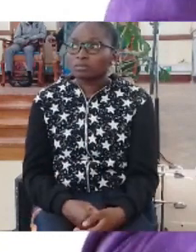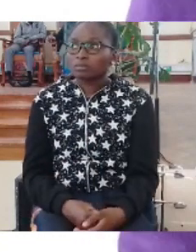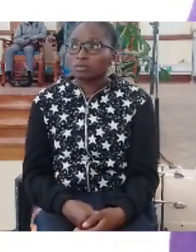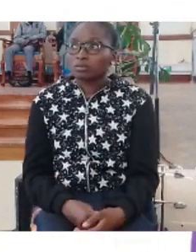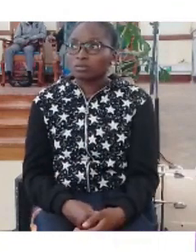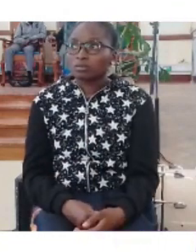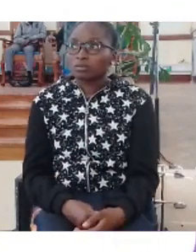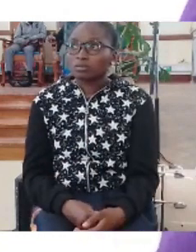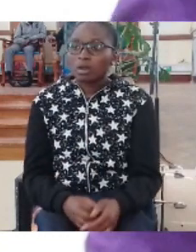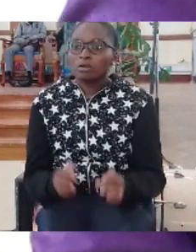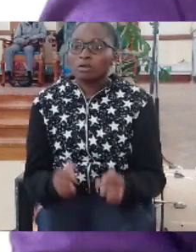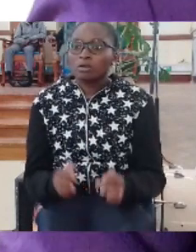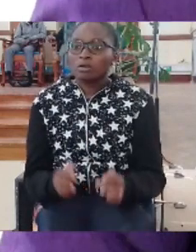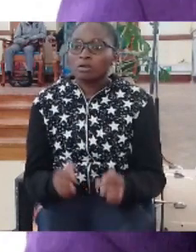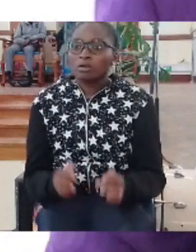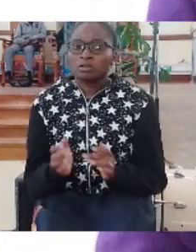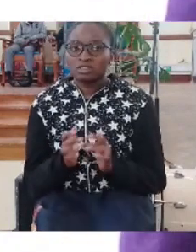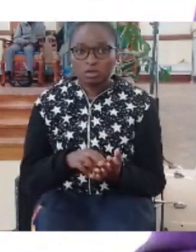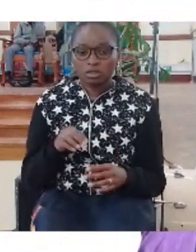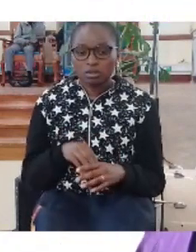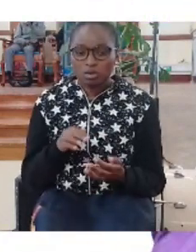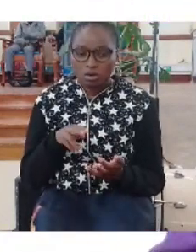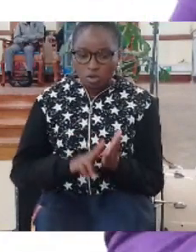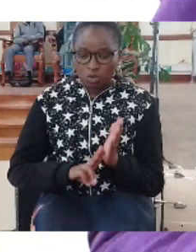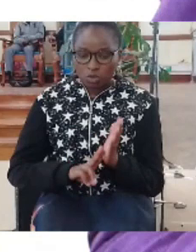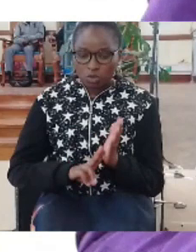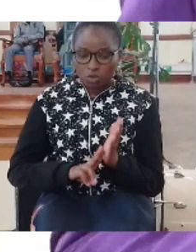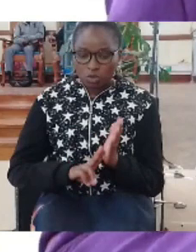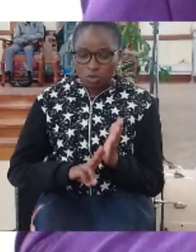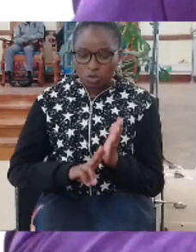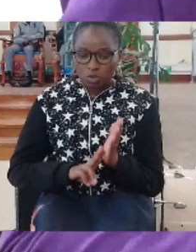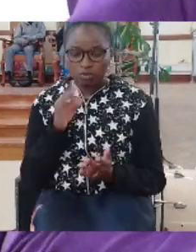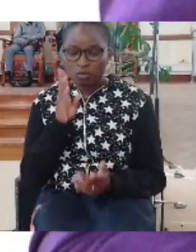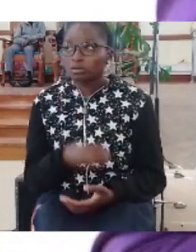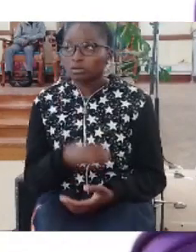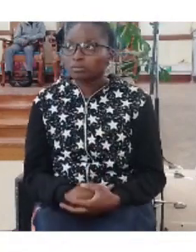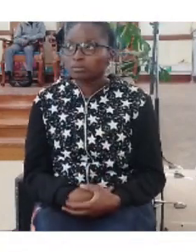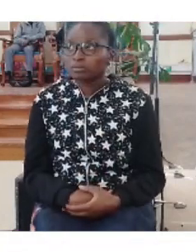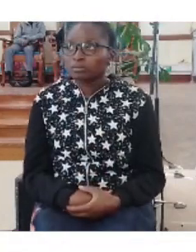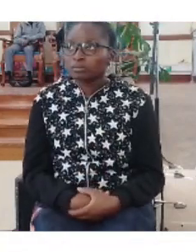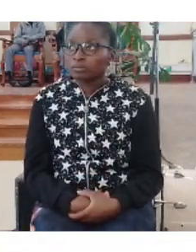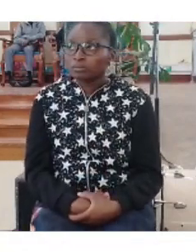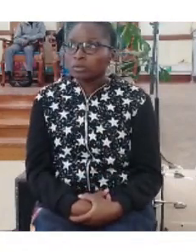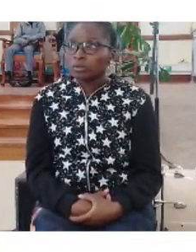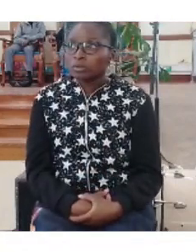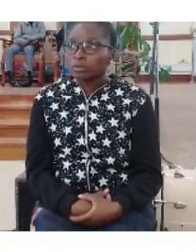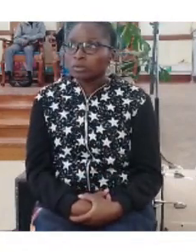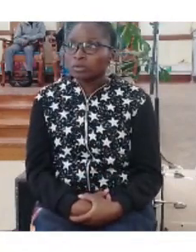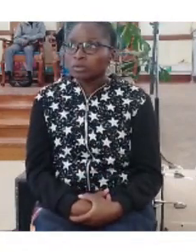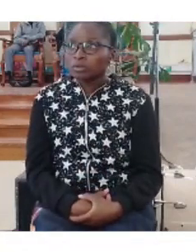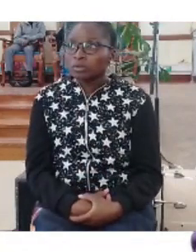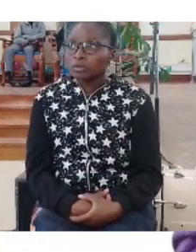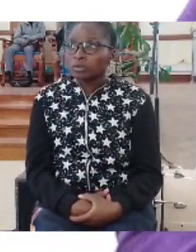mae. Na omarona shaitani. Todo matiare na maido. Mena maido na matirona. And that is where we are